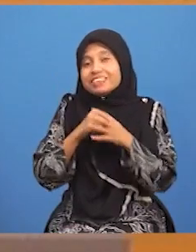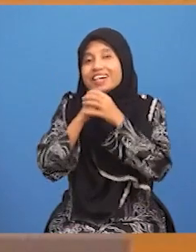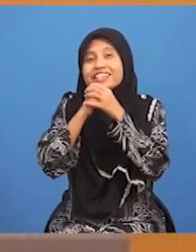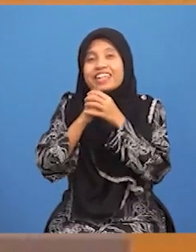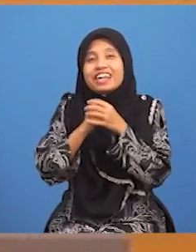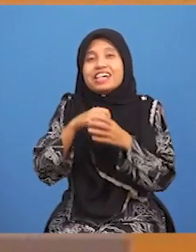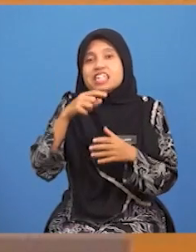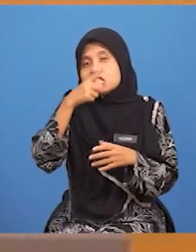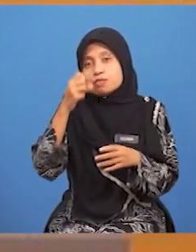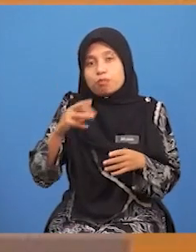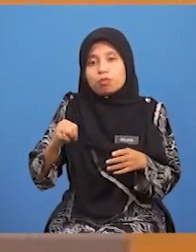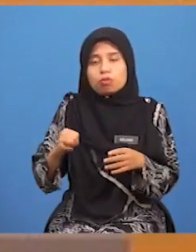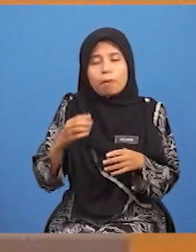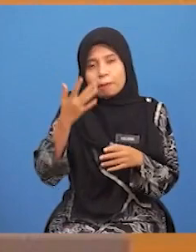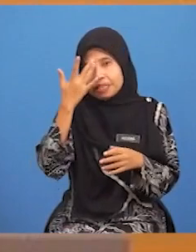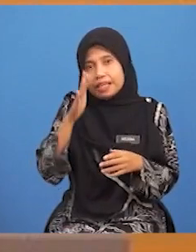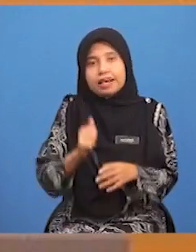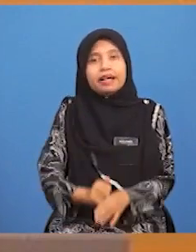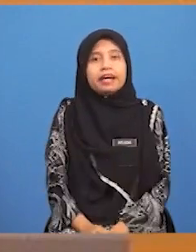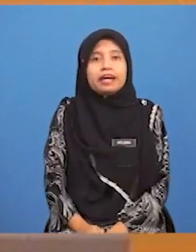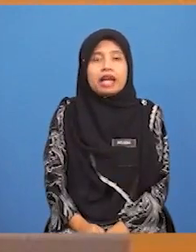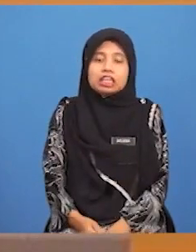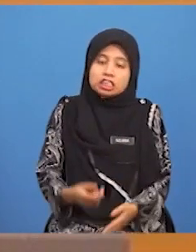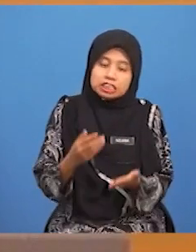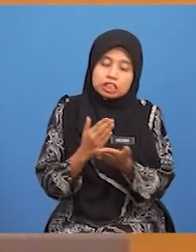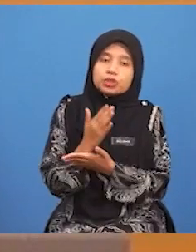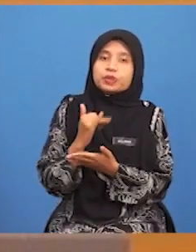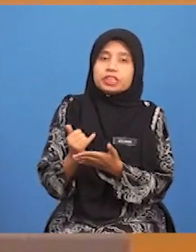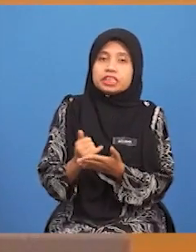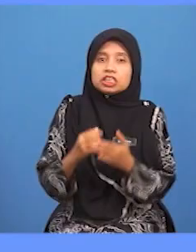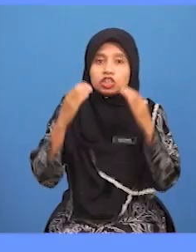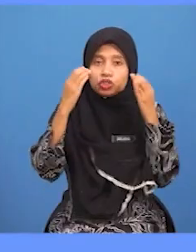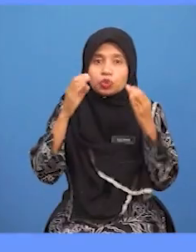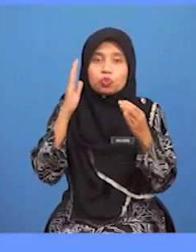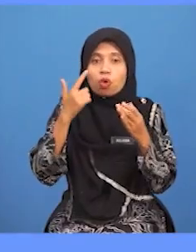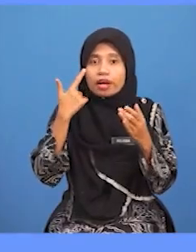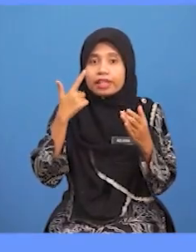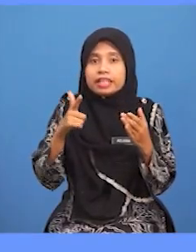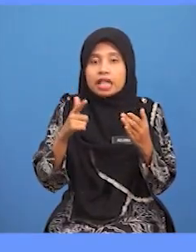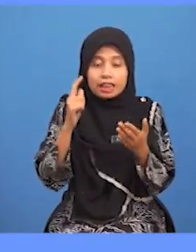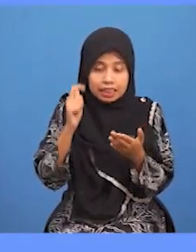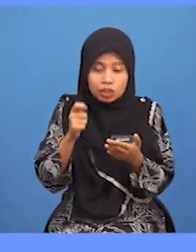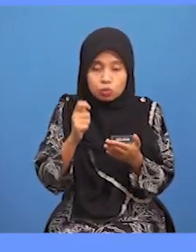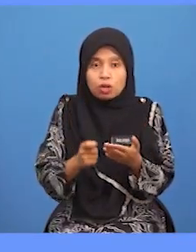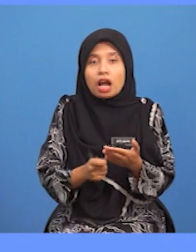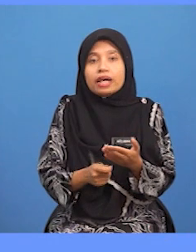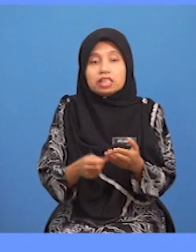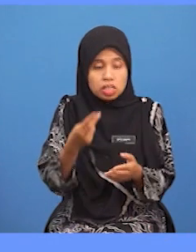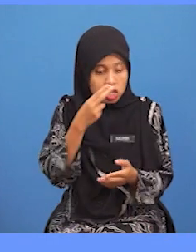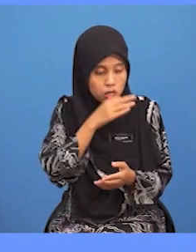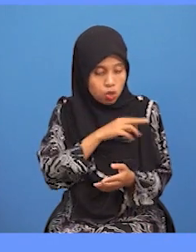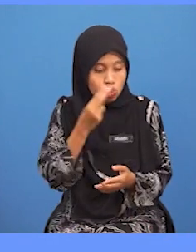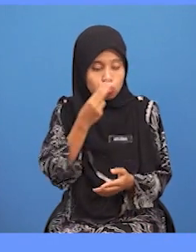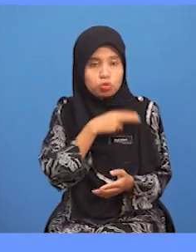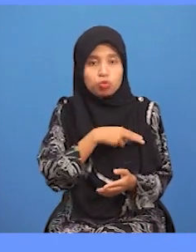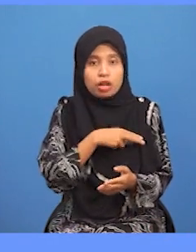kerana menjawab dengan betul. Seterusnya, kita akan melihat bagaimana untuk menentukan keuntungan